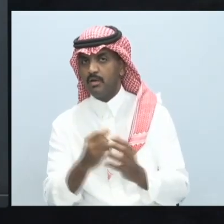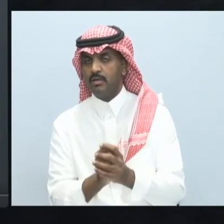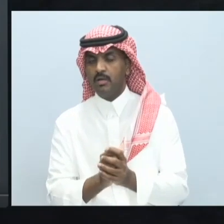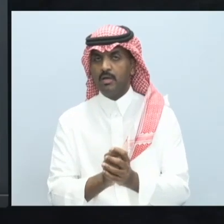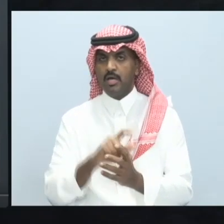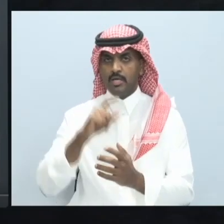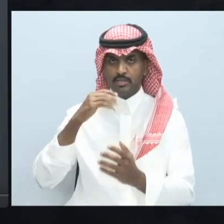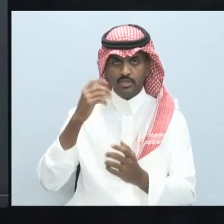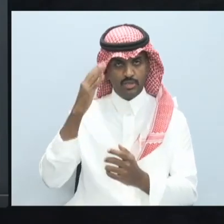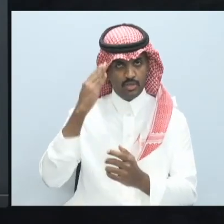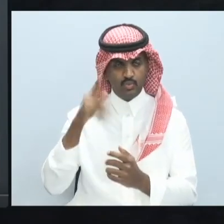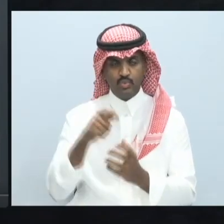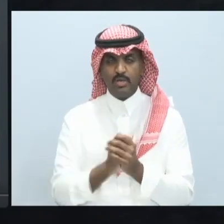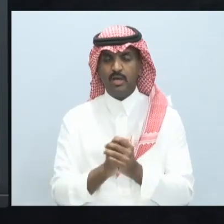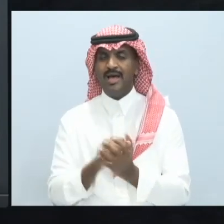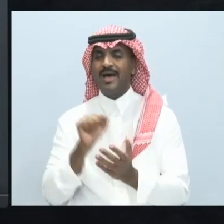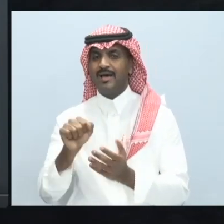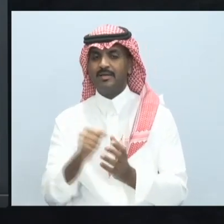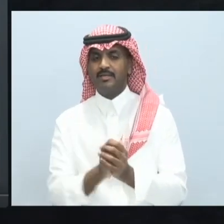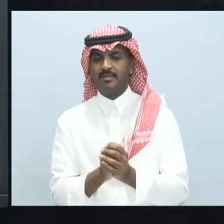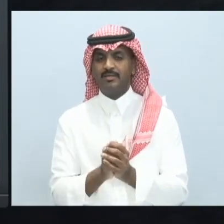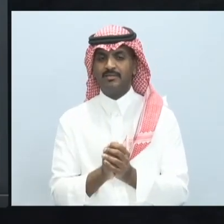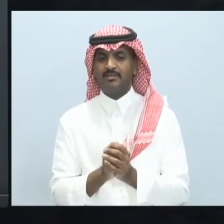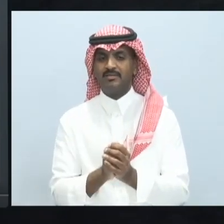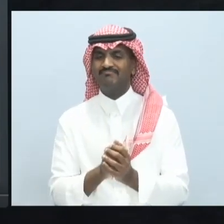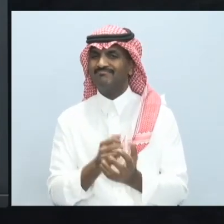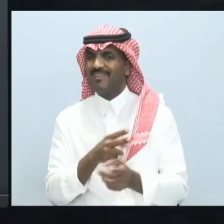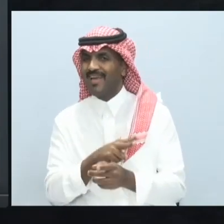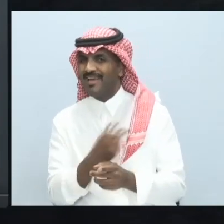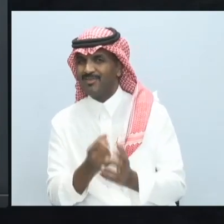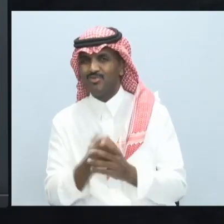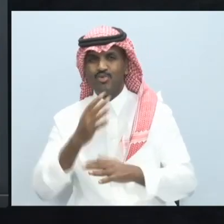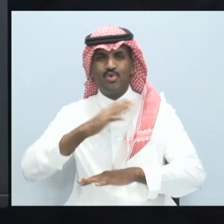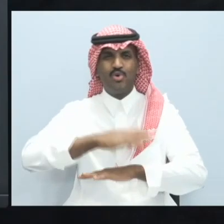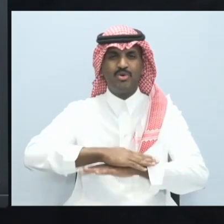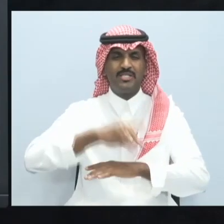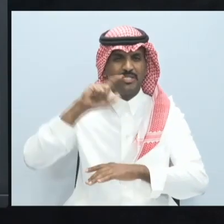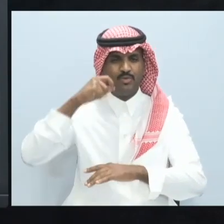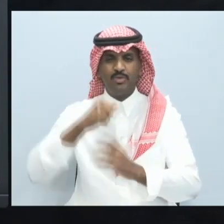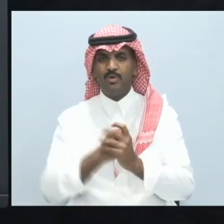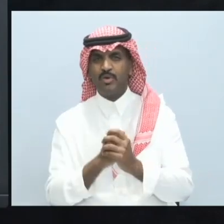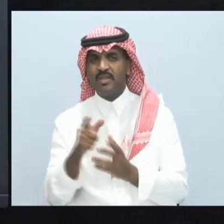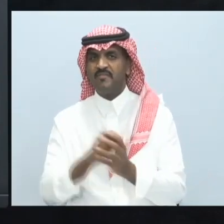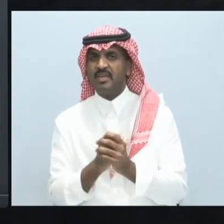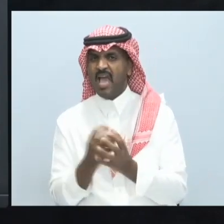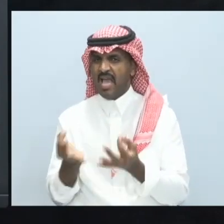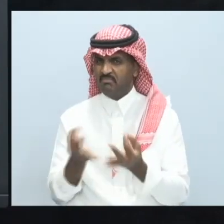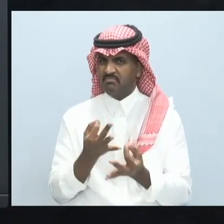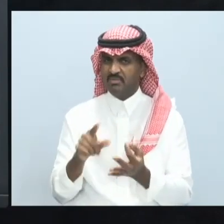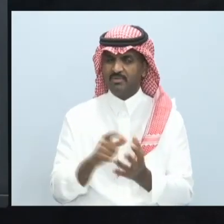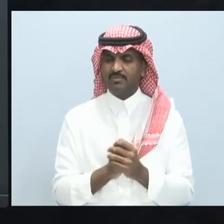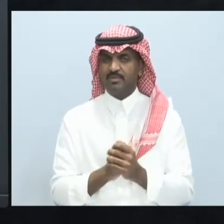حقها وحظها في هذا اذا ساءت العشره وساء خلق الزوج او كان فيه عيبا من العيوب